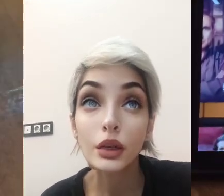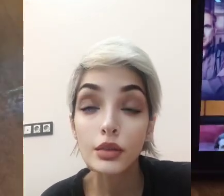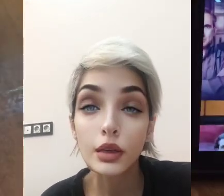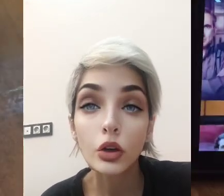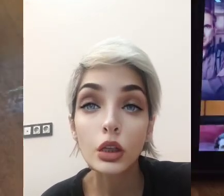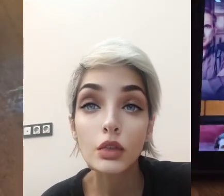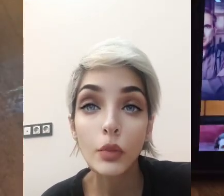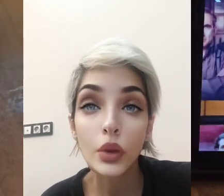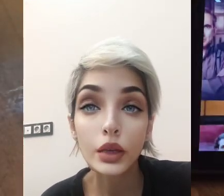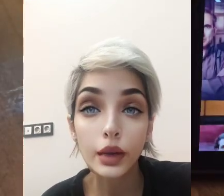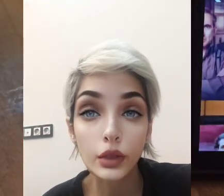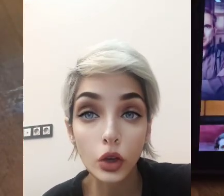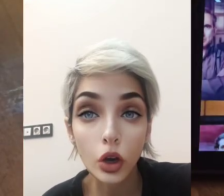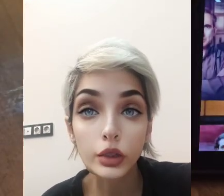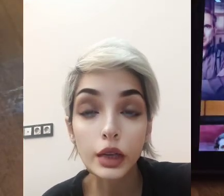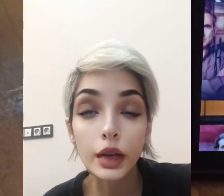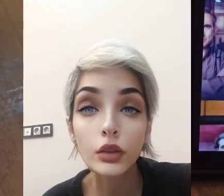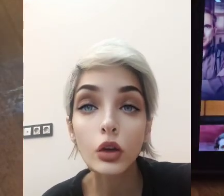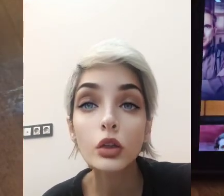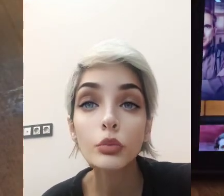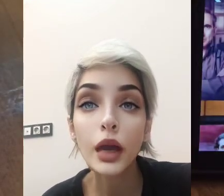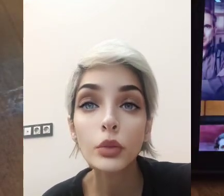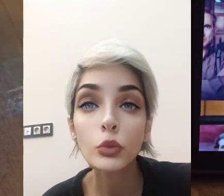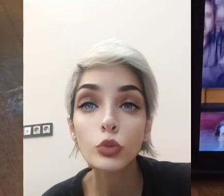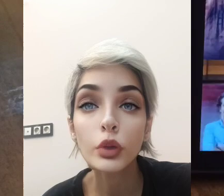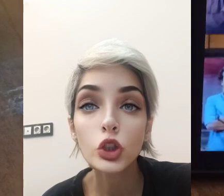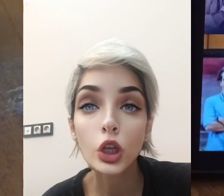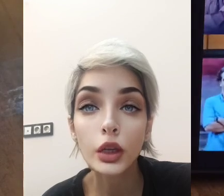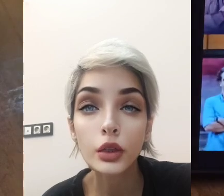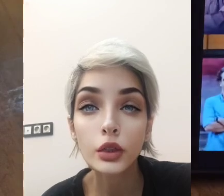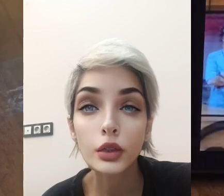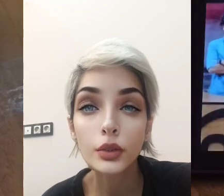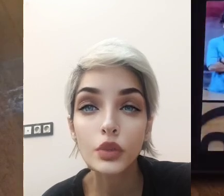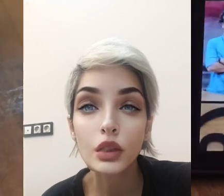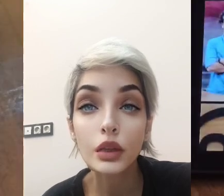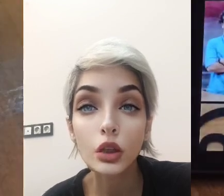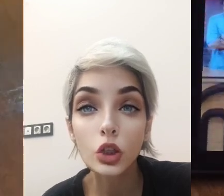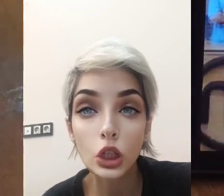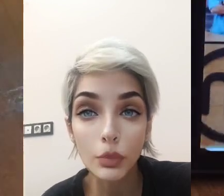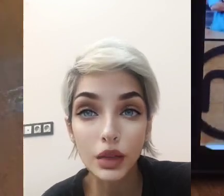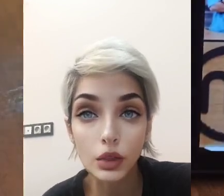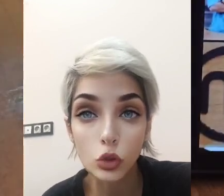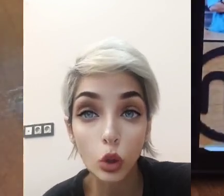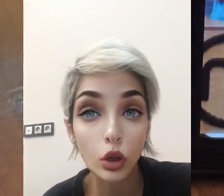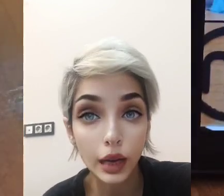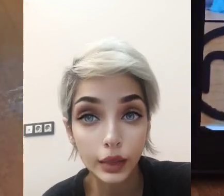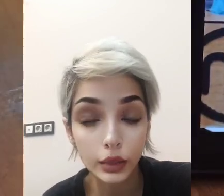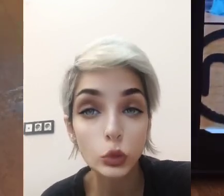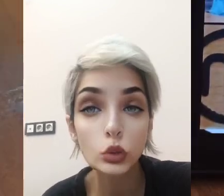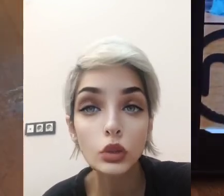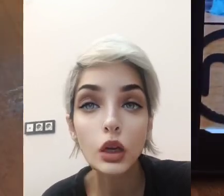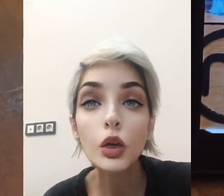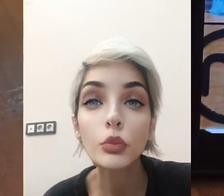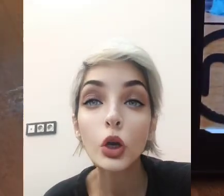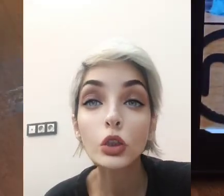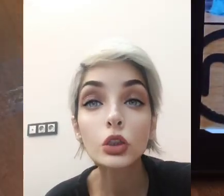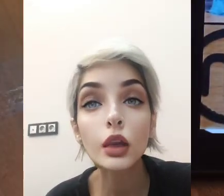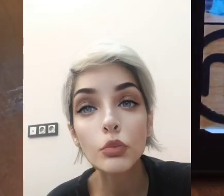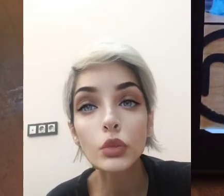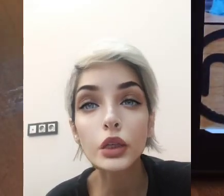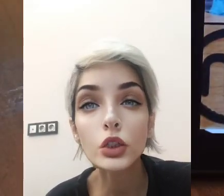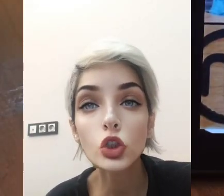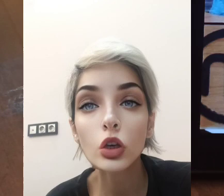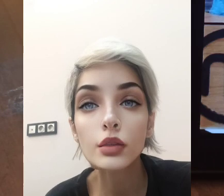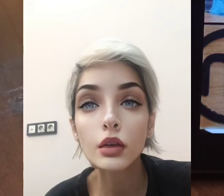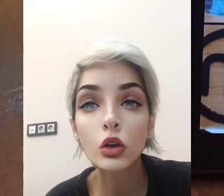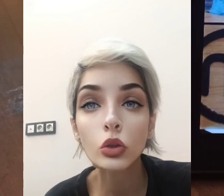بهترین سناریست و بهترین کارگردان مربوط به سریال شربت زغال لخته بود. پارسال همه